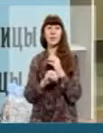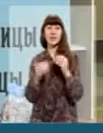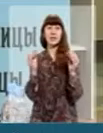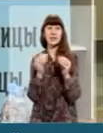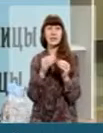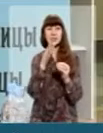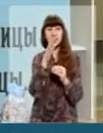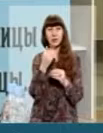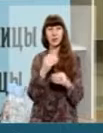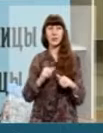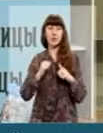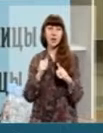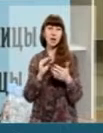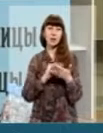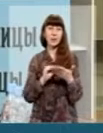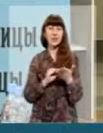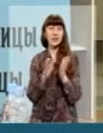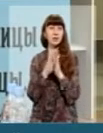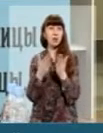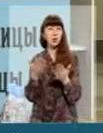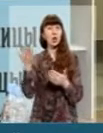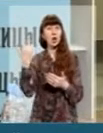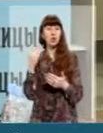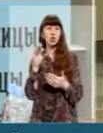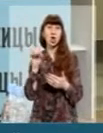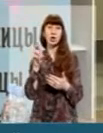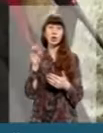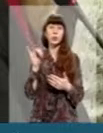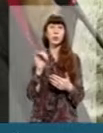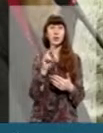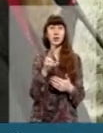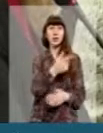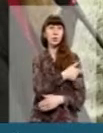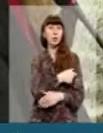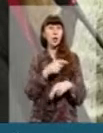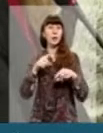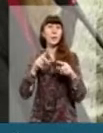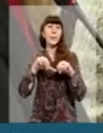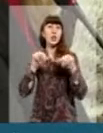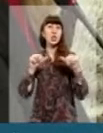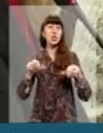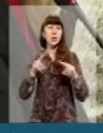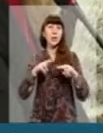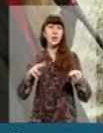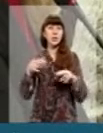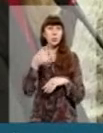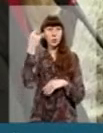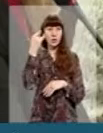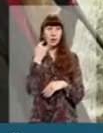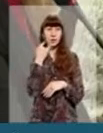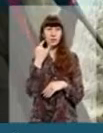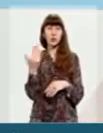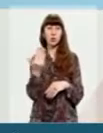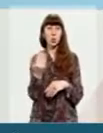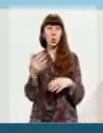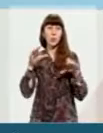десятилетия подтолкнули написать книгу. В недавнем прошлом Сергей Жалыбин является депутатом Мажилиса и парламента Республики Казахстан, в